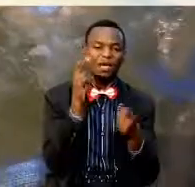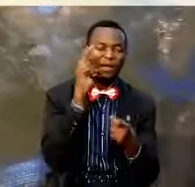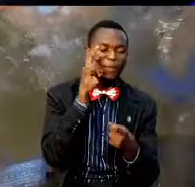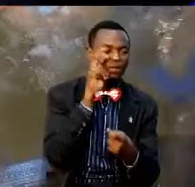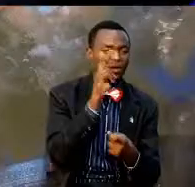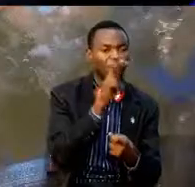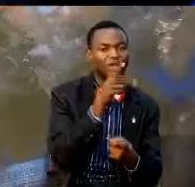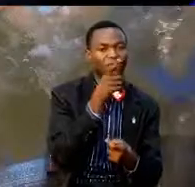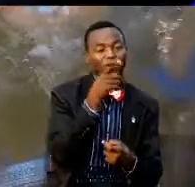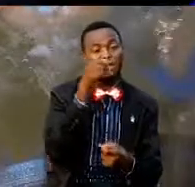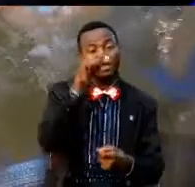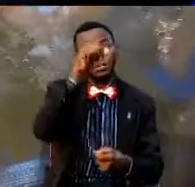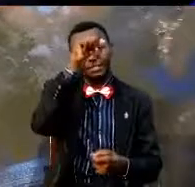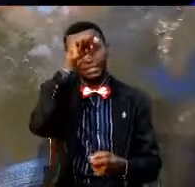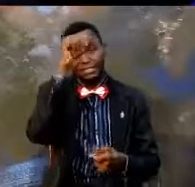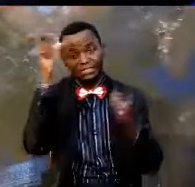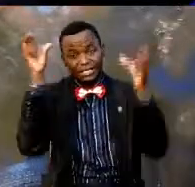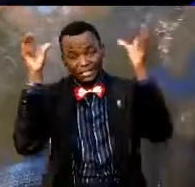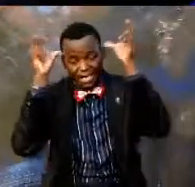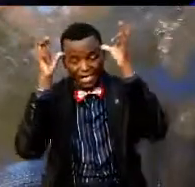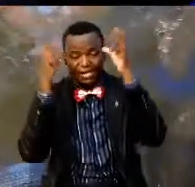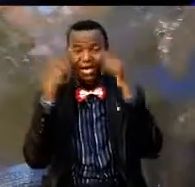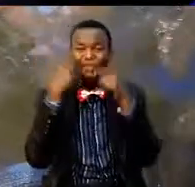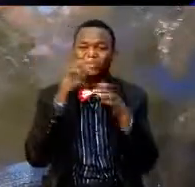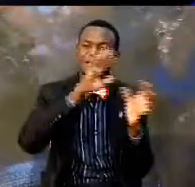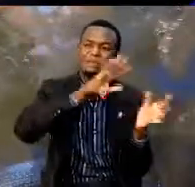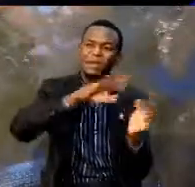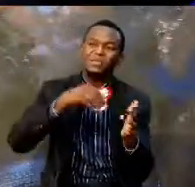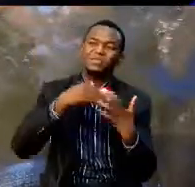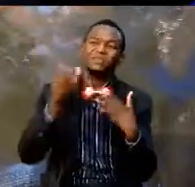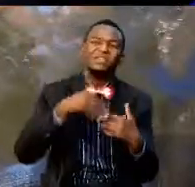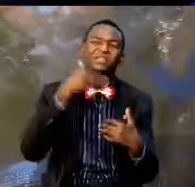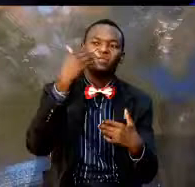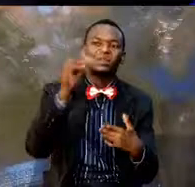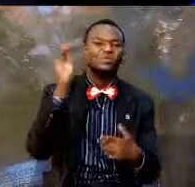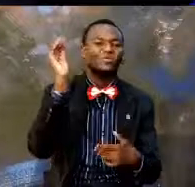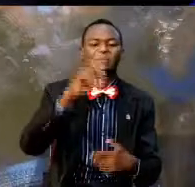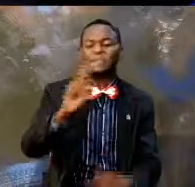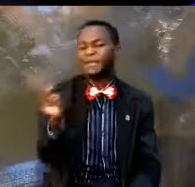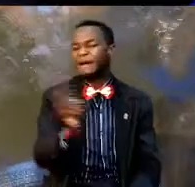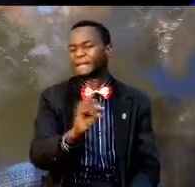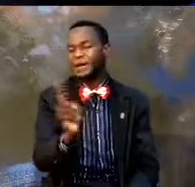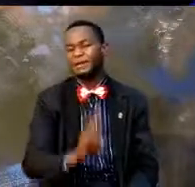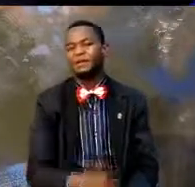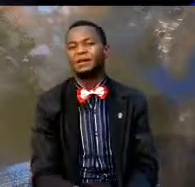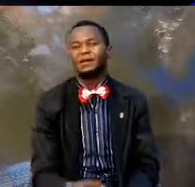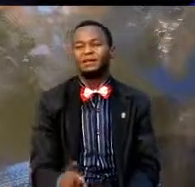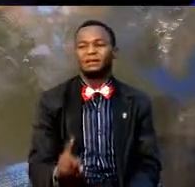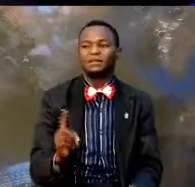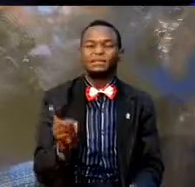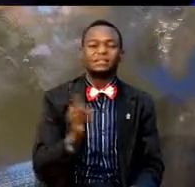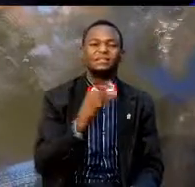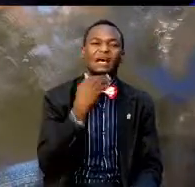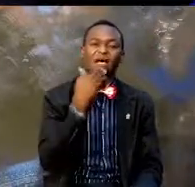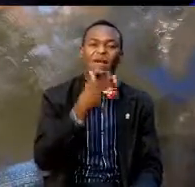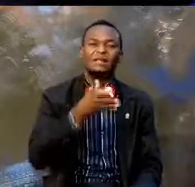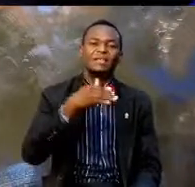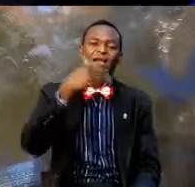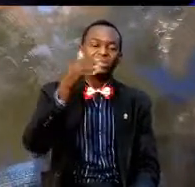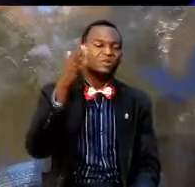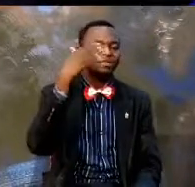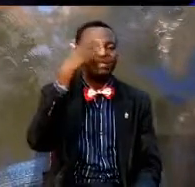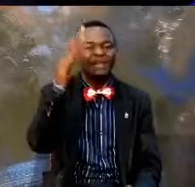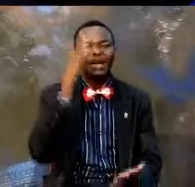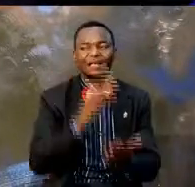ulipo. Shetani anapotaka asema acha, utafanya hivyo kesho, mwambie hapana, sina habari ya kesho, sina hakika